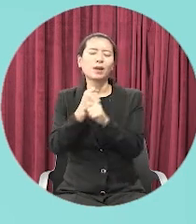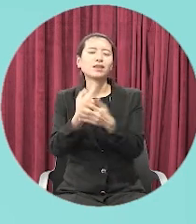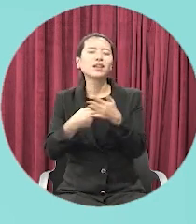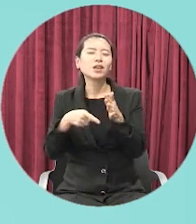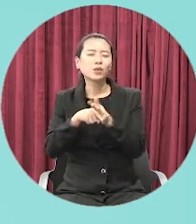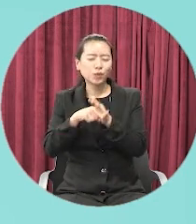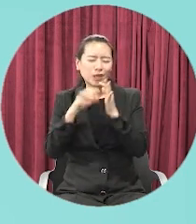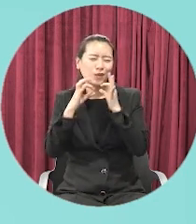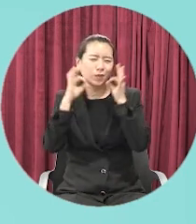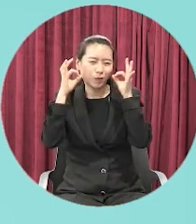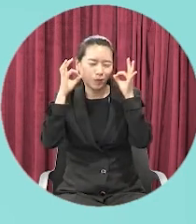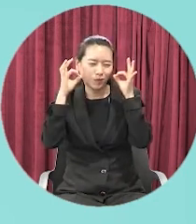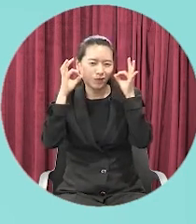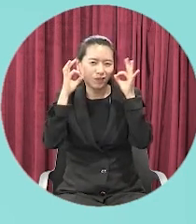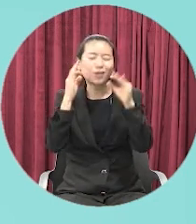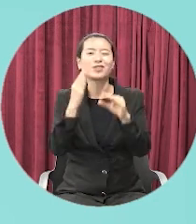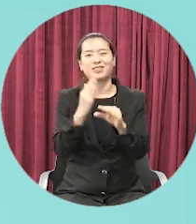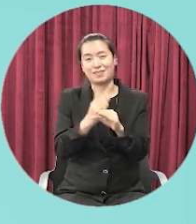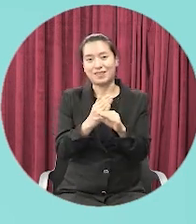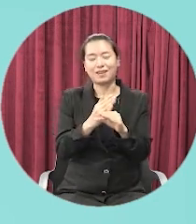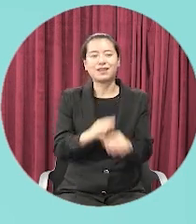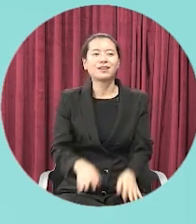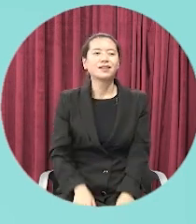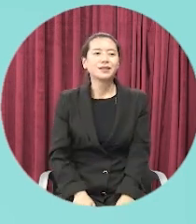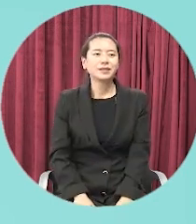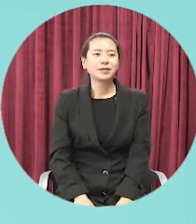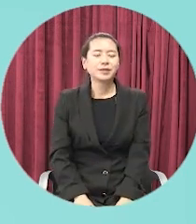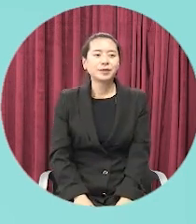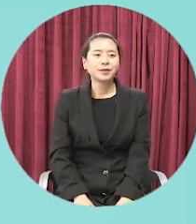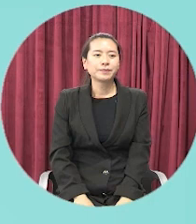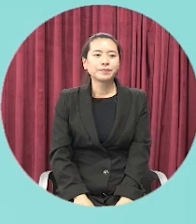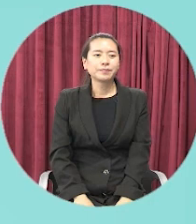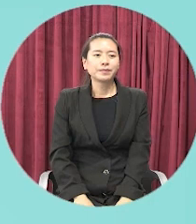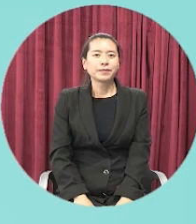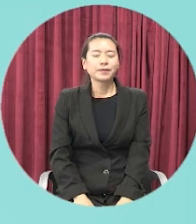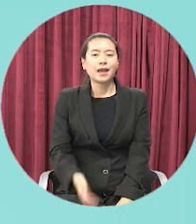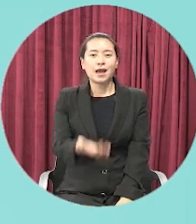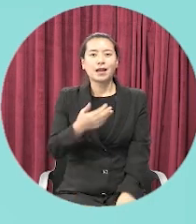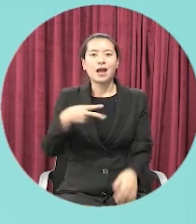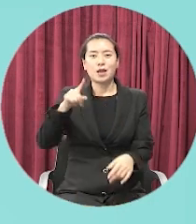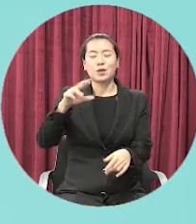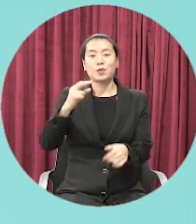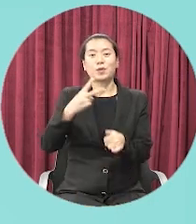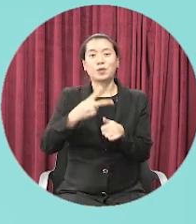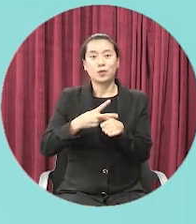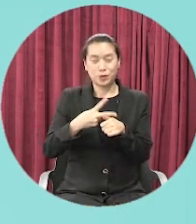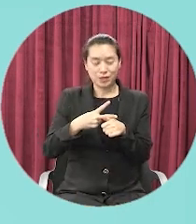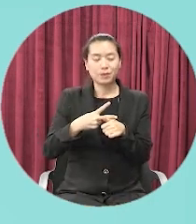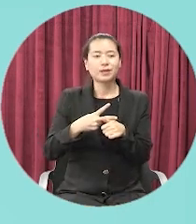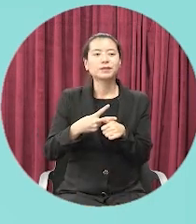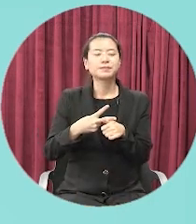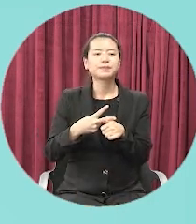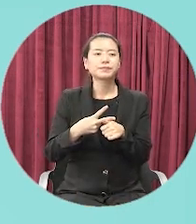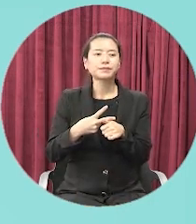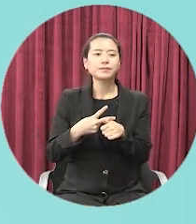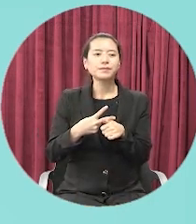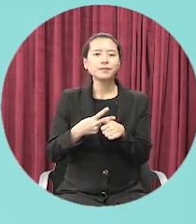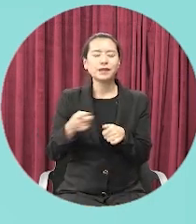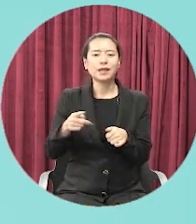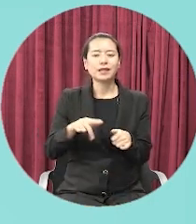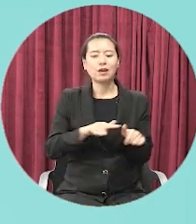져야 될 것으로 보구요 날에 아까 소 경남 교수님께서 아까 이제 이